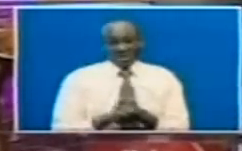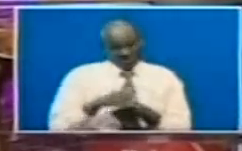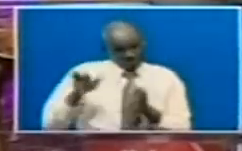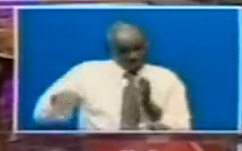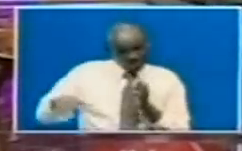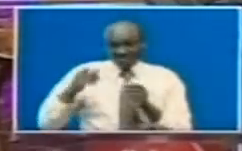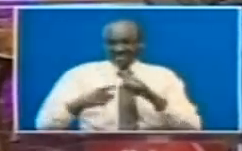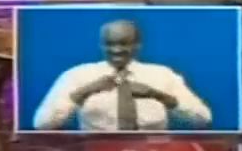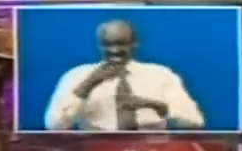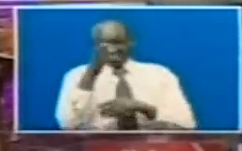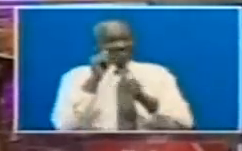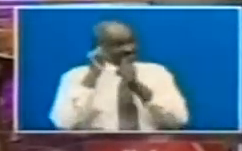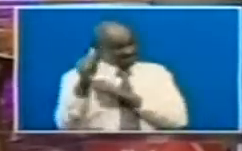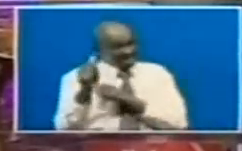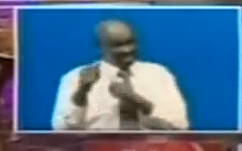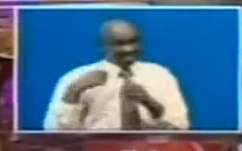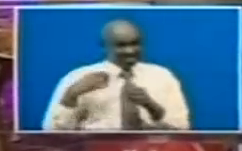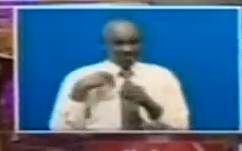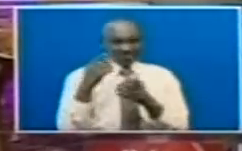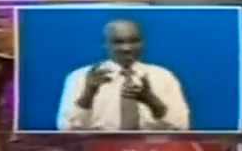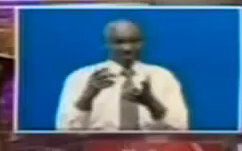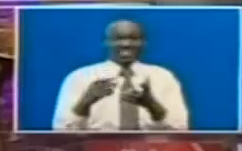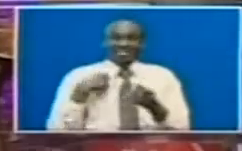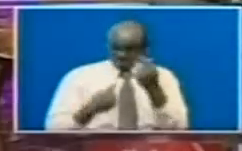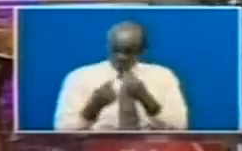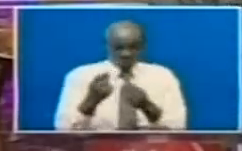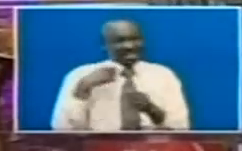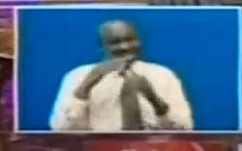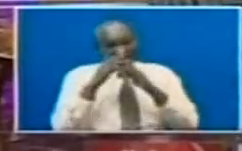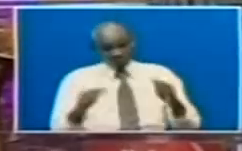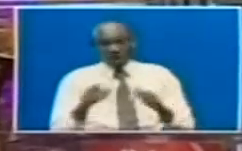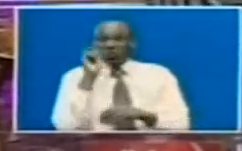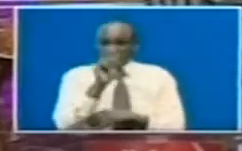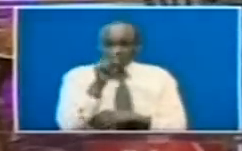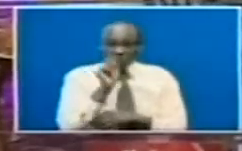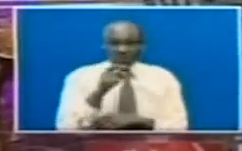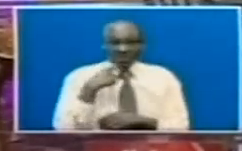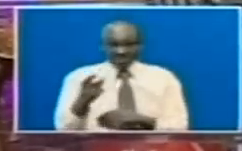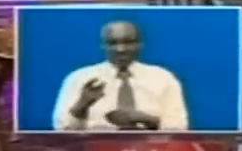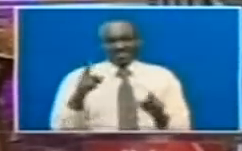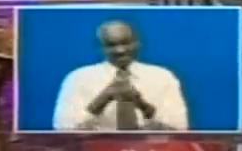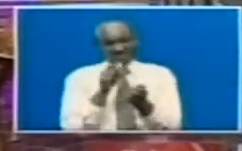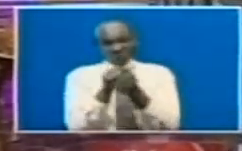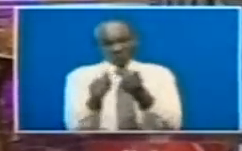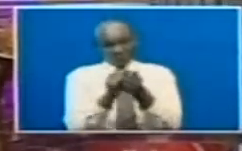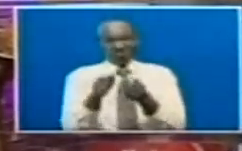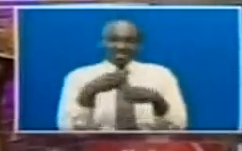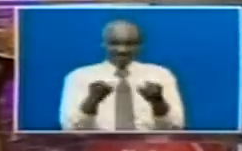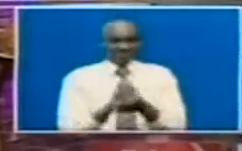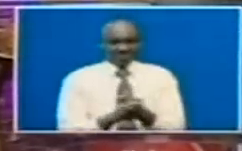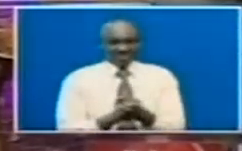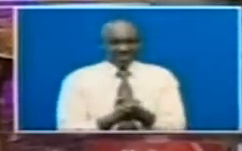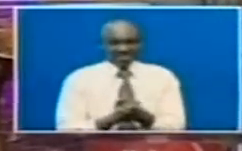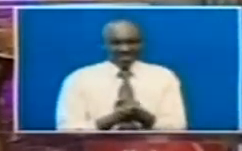Burishade ije inodome joyegeki Niro nyumpa na shokoko shaitagona meshakwe